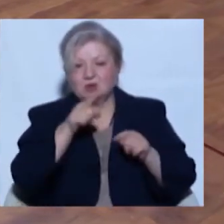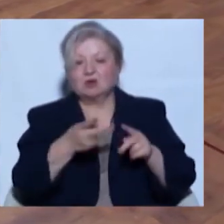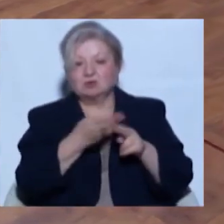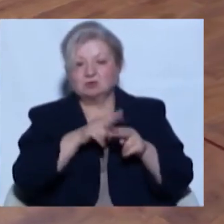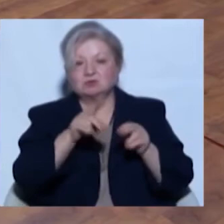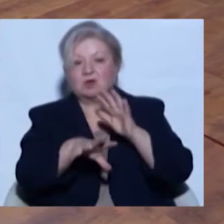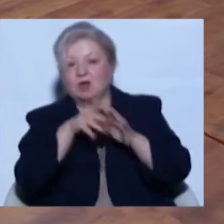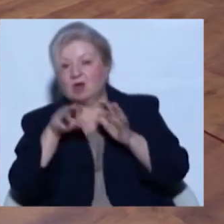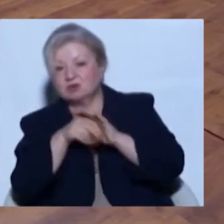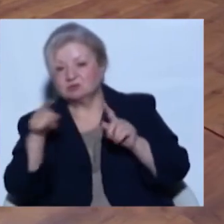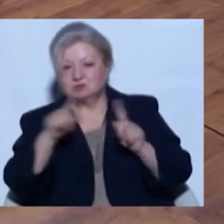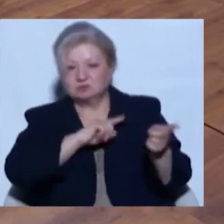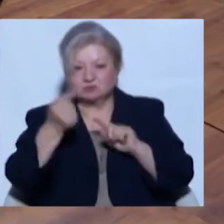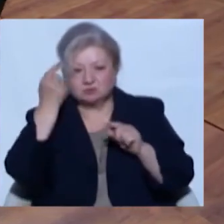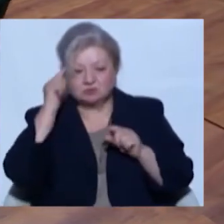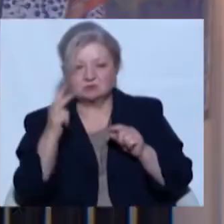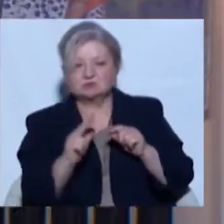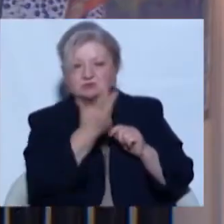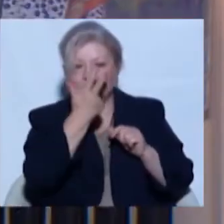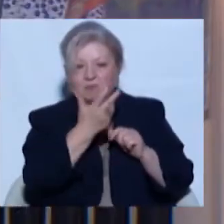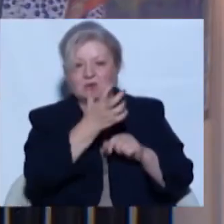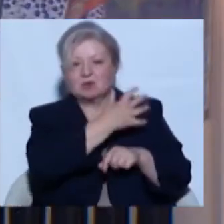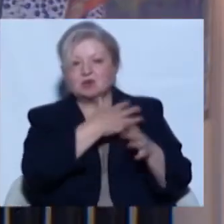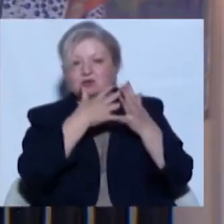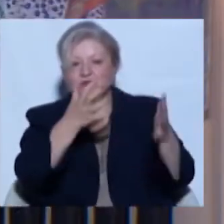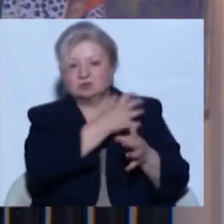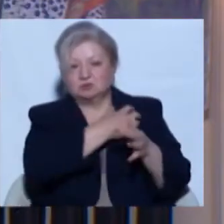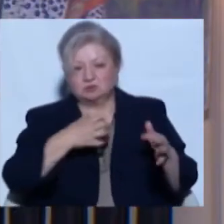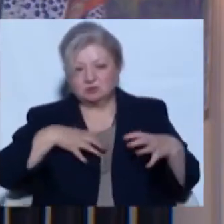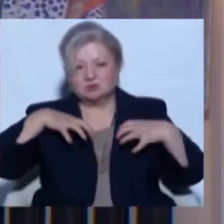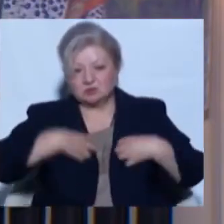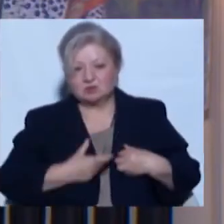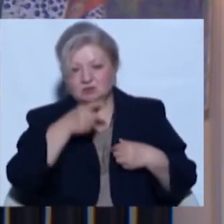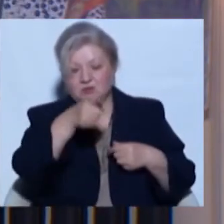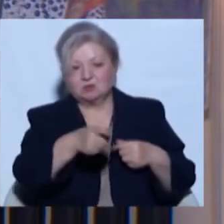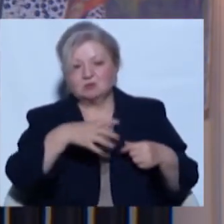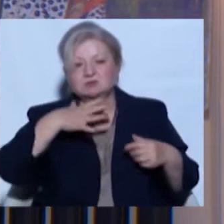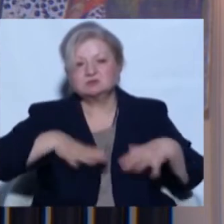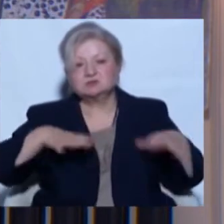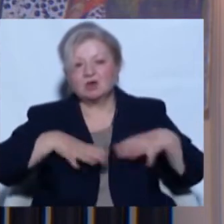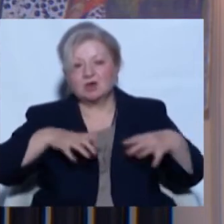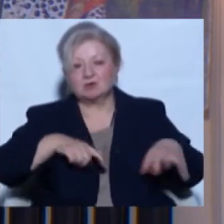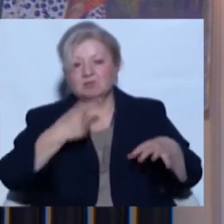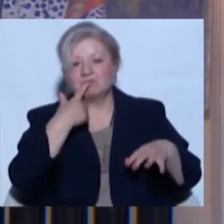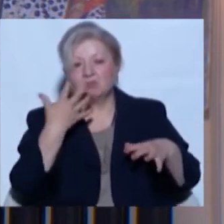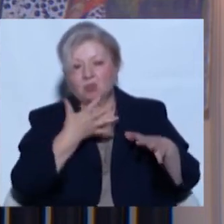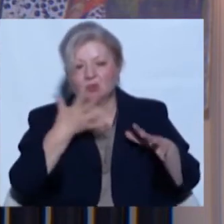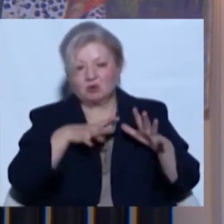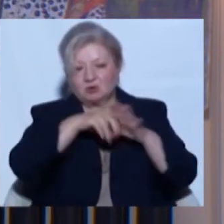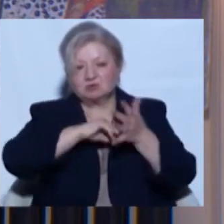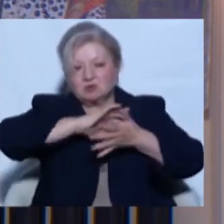არჩევანში, ამ დილემაში, სამი დიდი იმპერიის დილემაში, სამწუხაროდ საქართველო სამი დიდი იმპერიის პოლიტიკა შეეწირა და